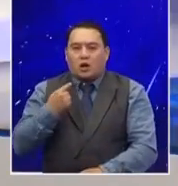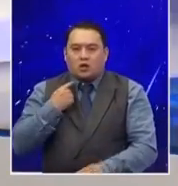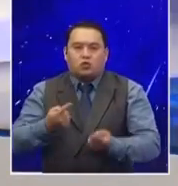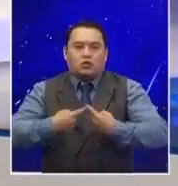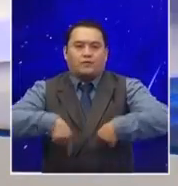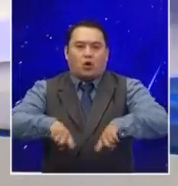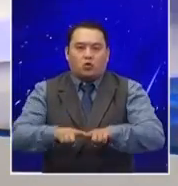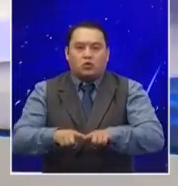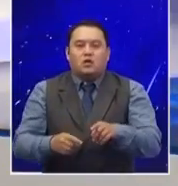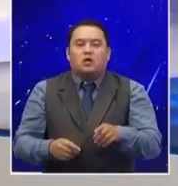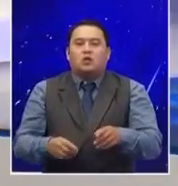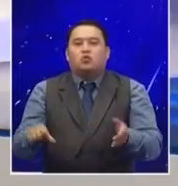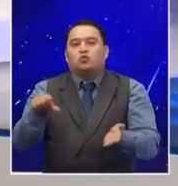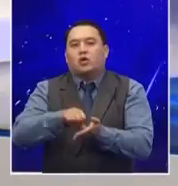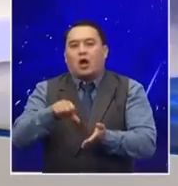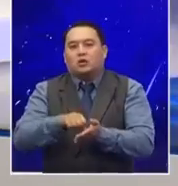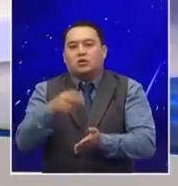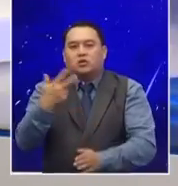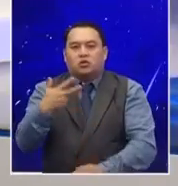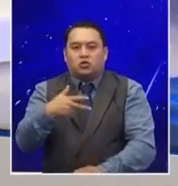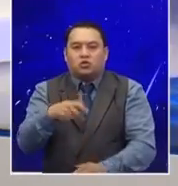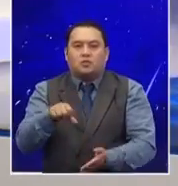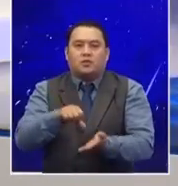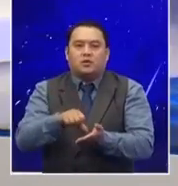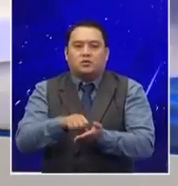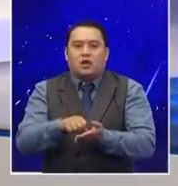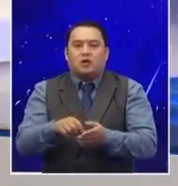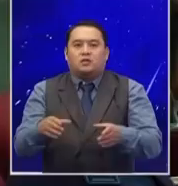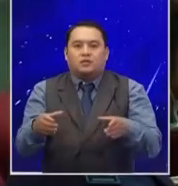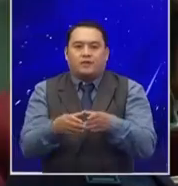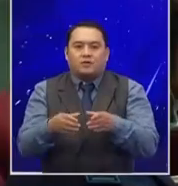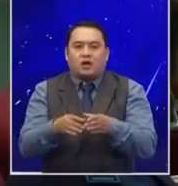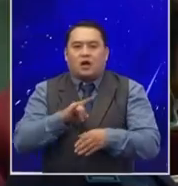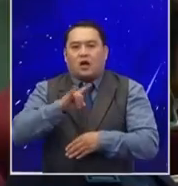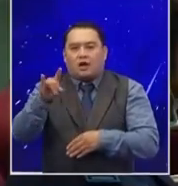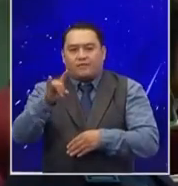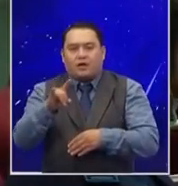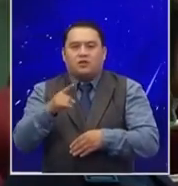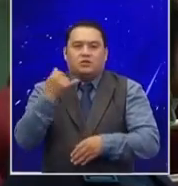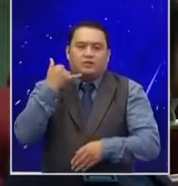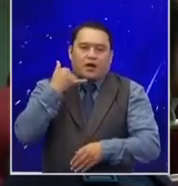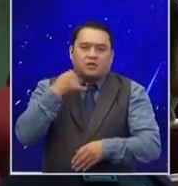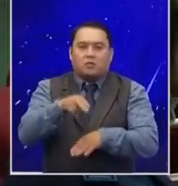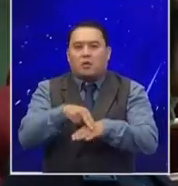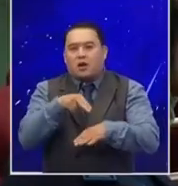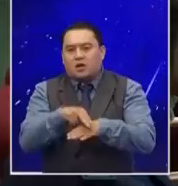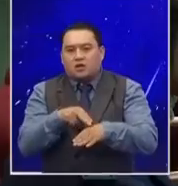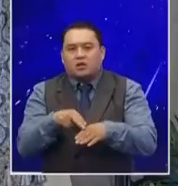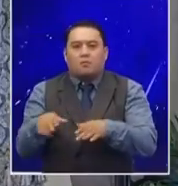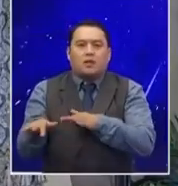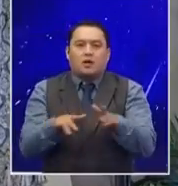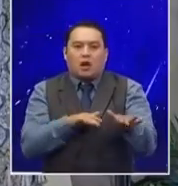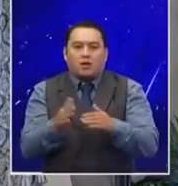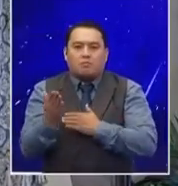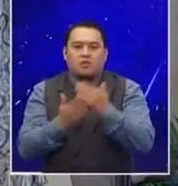Талдыкурганского гарнизона. В сборе приняли участие 30 представителей полка связи и авиации, а также военной полиции. Цель мероприятия